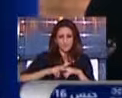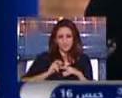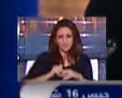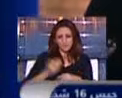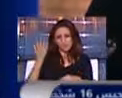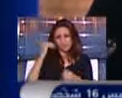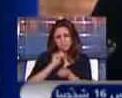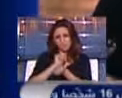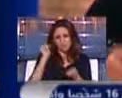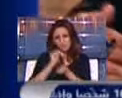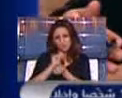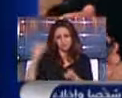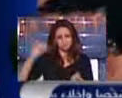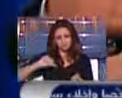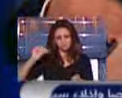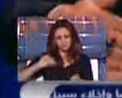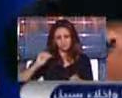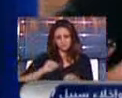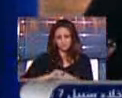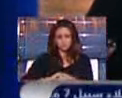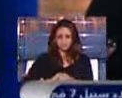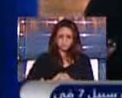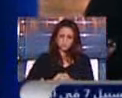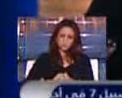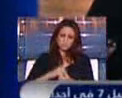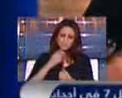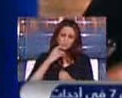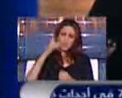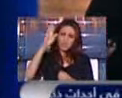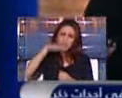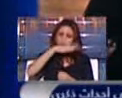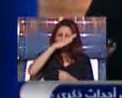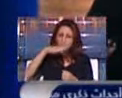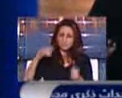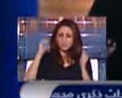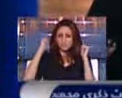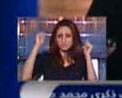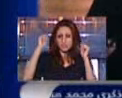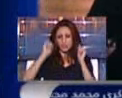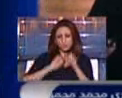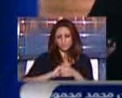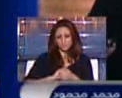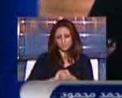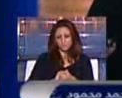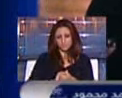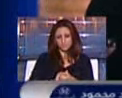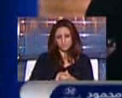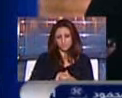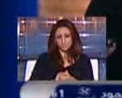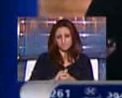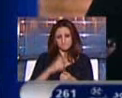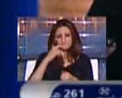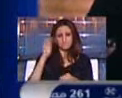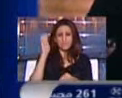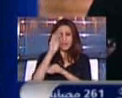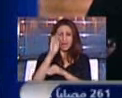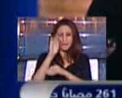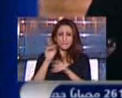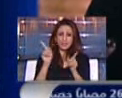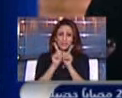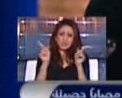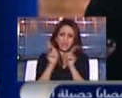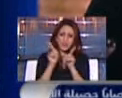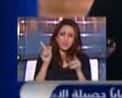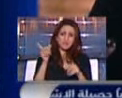من أول القرارات اللي بتضع أول خطة الثورة. أنا أحس كده لأن أصلا إحنا في محاكمتنا مثلا موقعة الجمل لم يتم